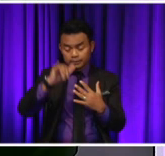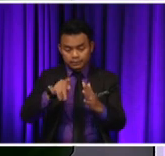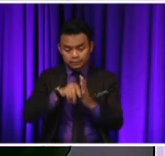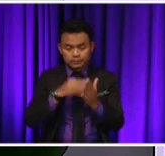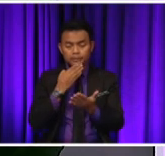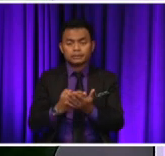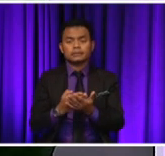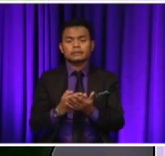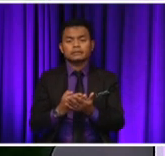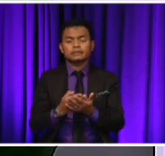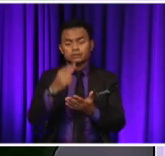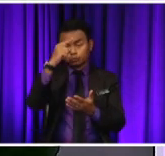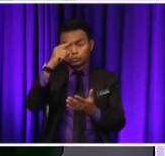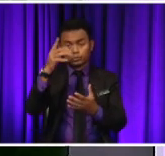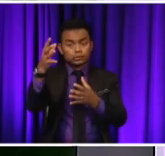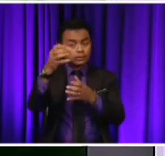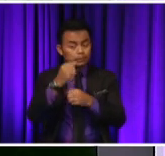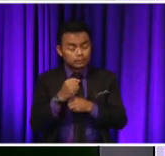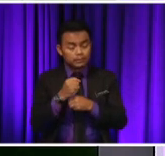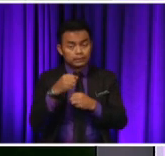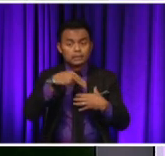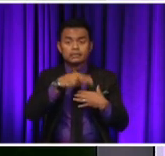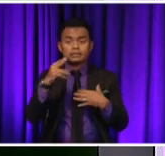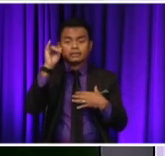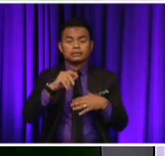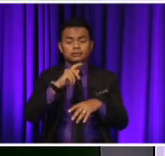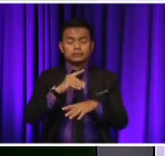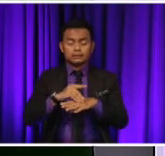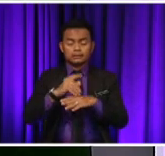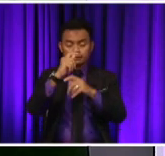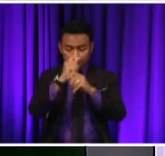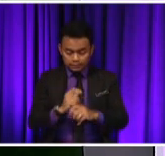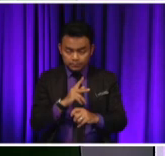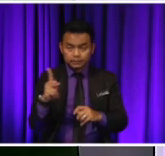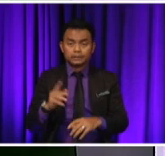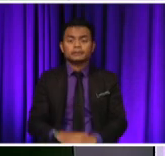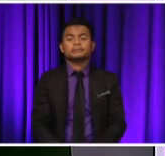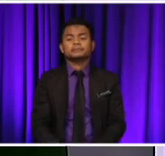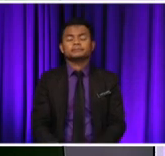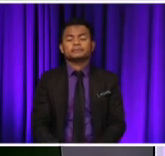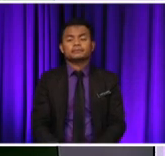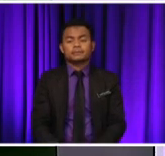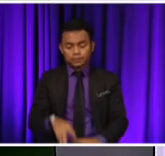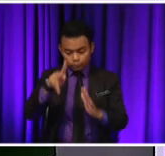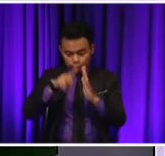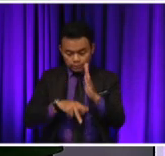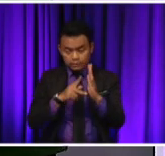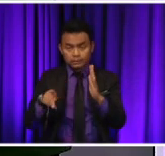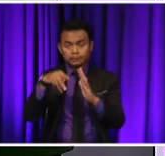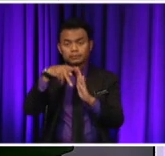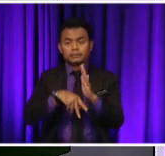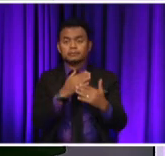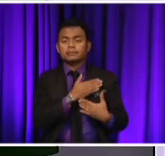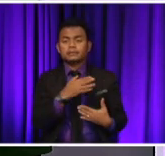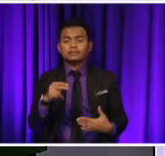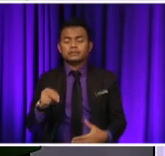adalah untuk memperoleh hasil yang ditetapkan oke yang mana pesan yang lain adalah mengurangkan pembelanjaan atau